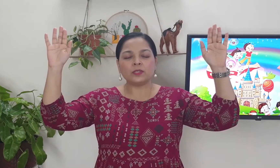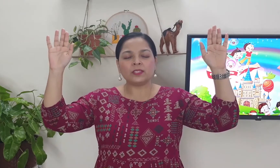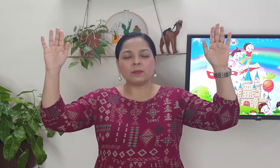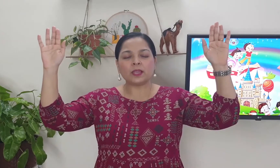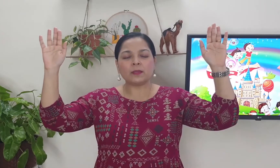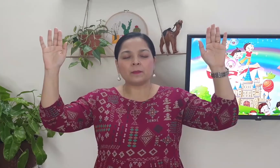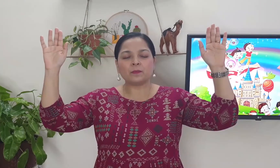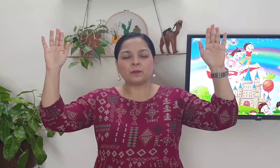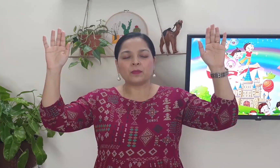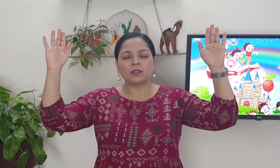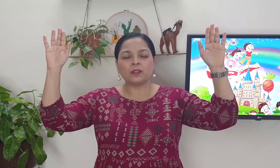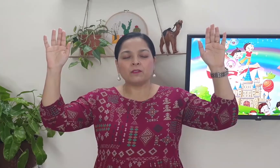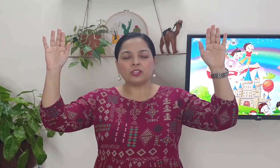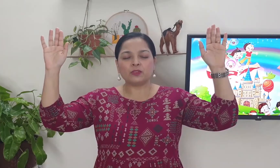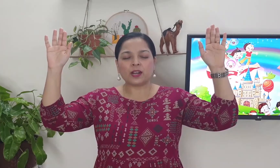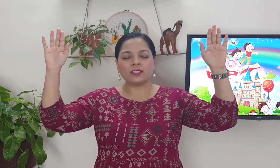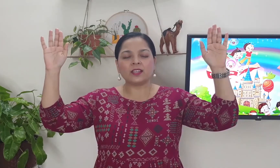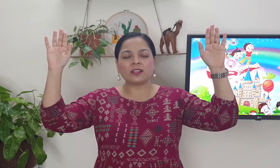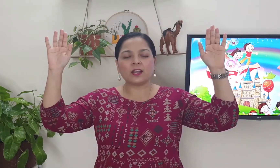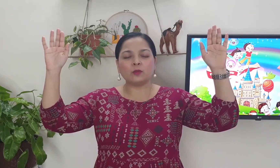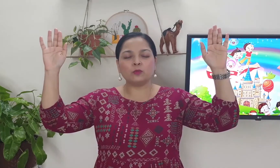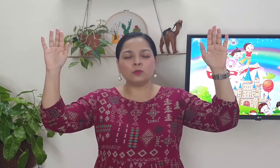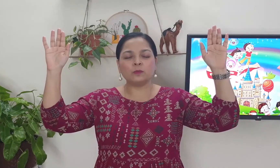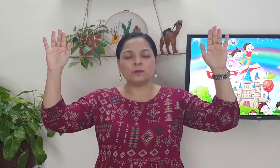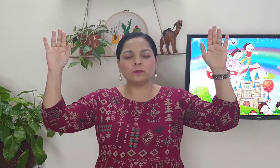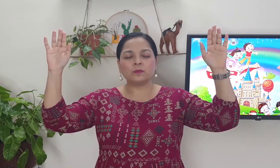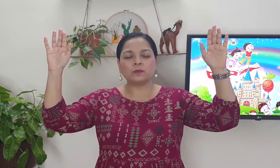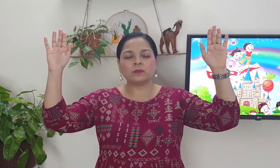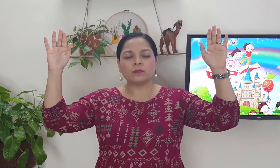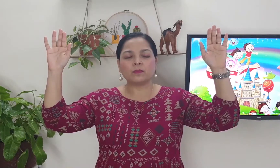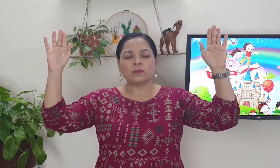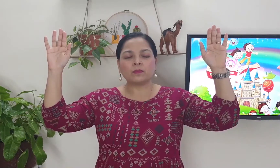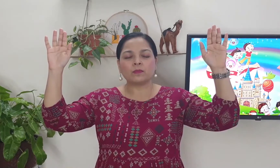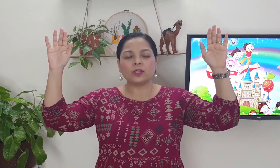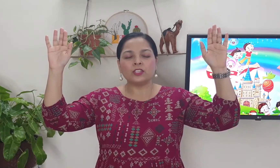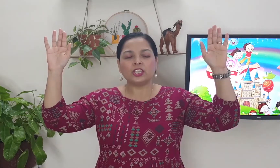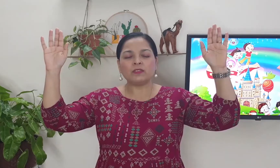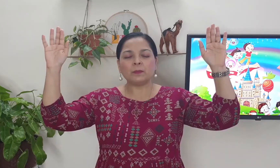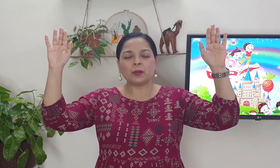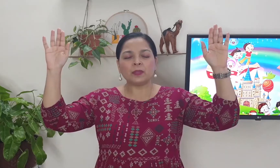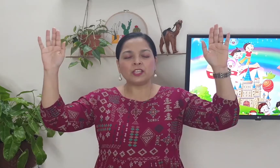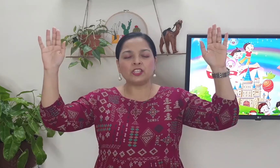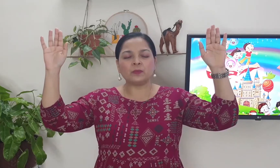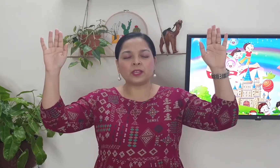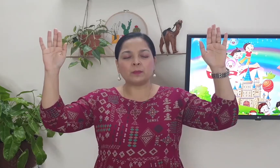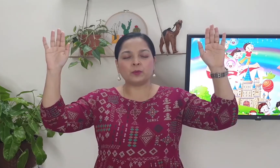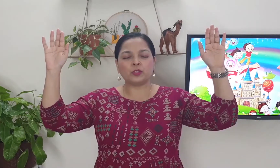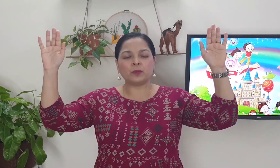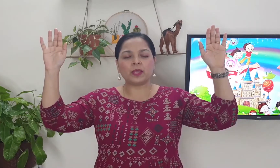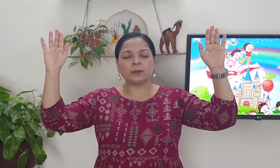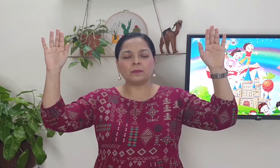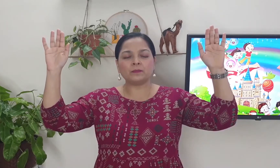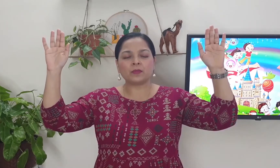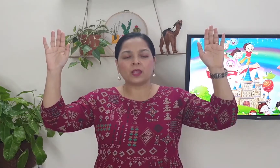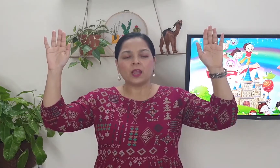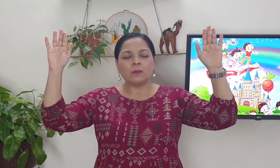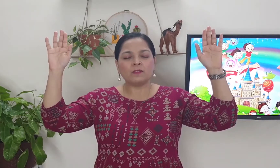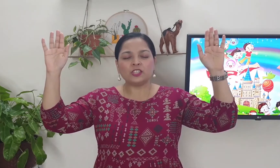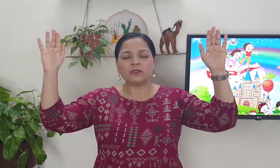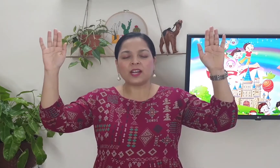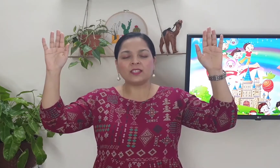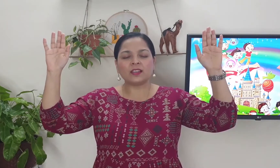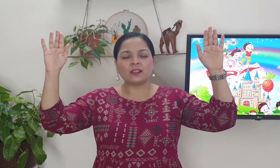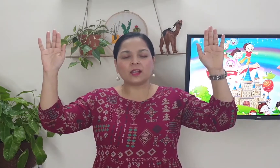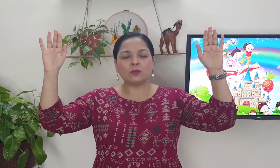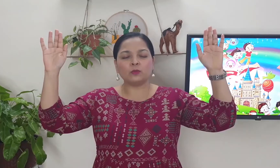प्रभू येशूच्या नावामध्ये मी विश्वास करतो. तू जीवित परमेश्वराचा पुत्रमध्ये